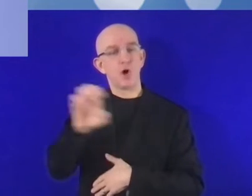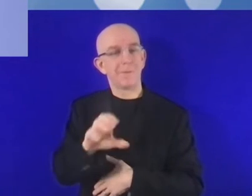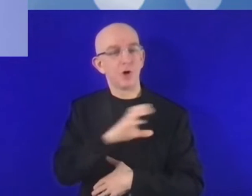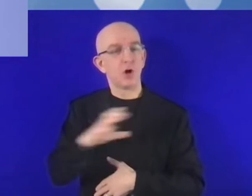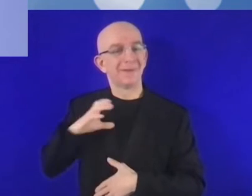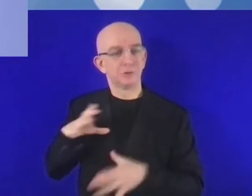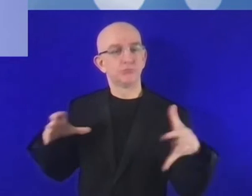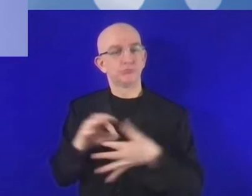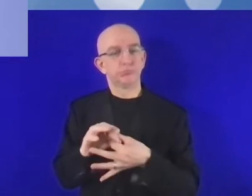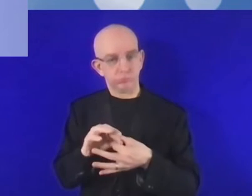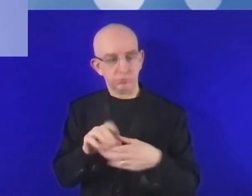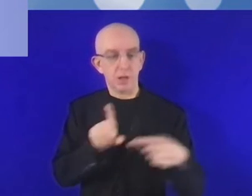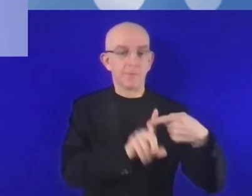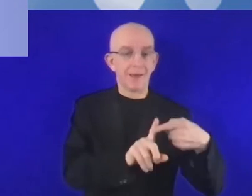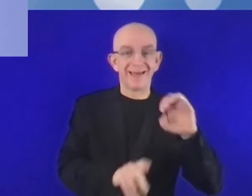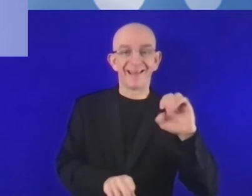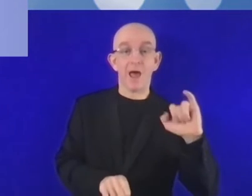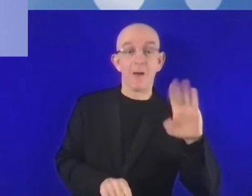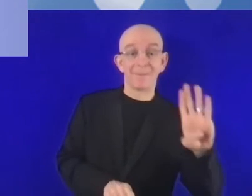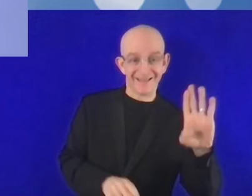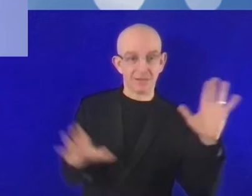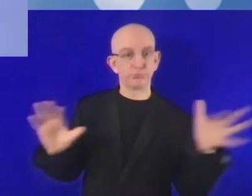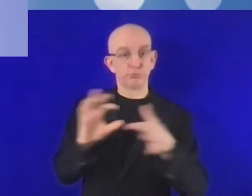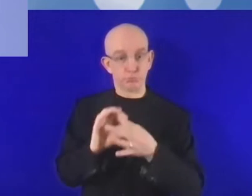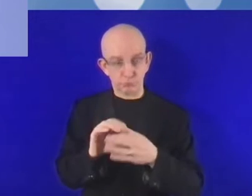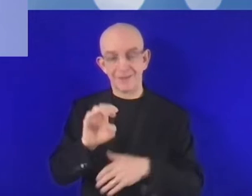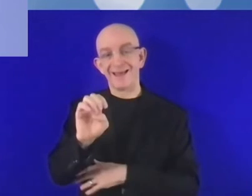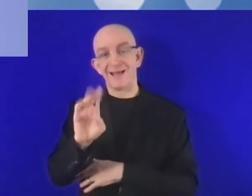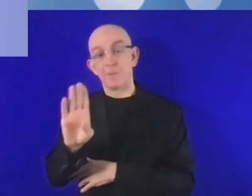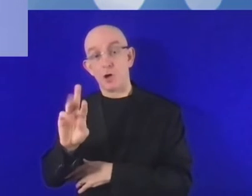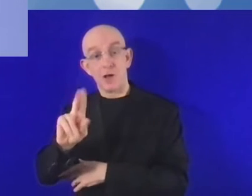наша группа, банковская группа, то